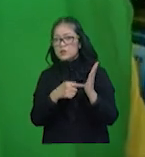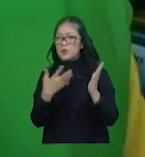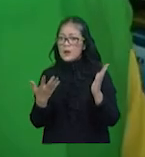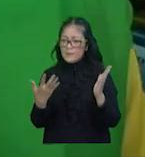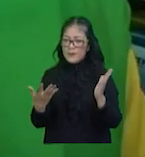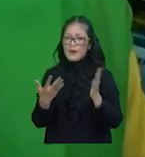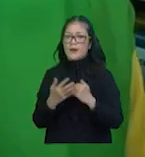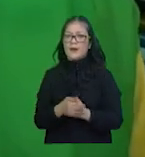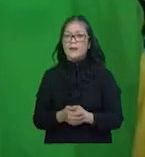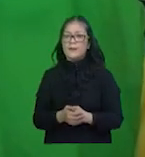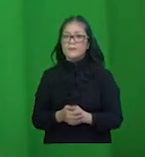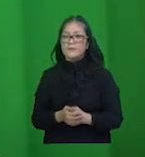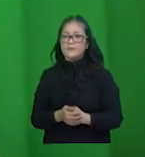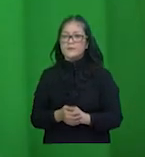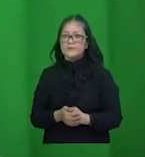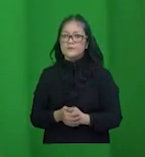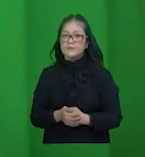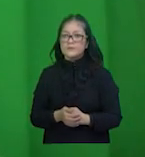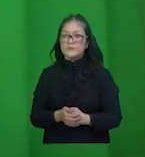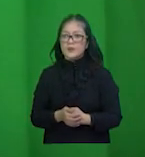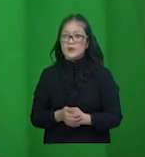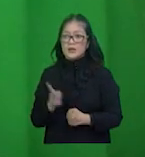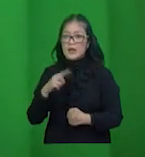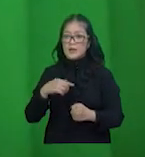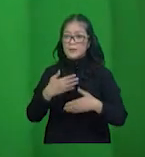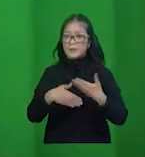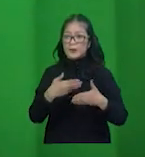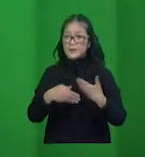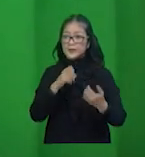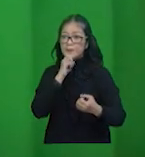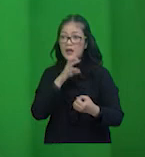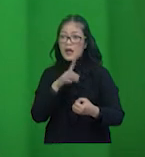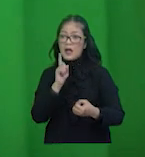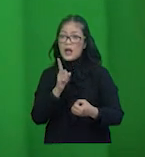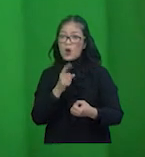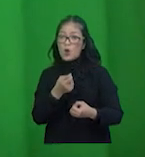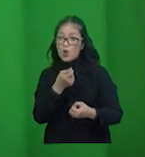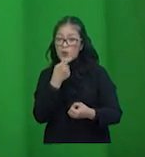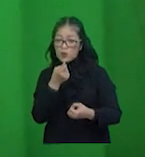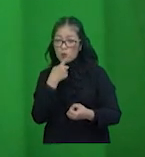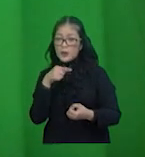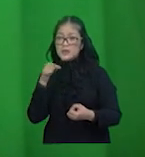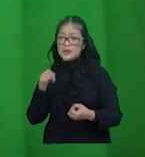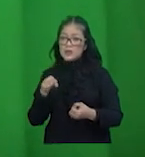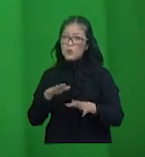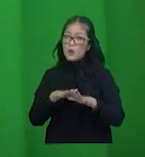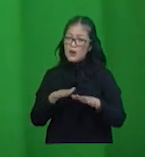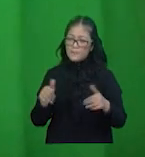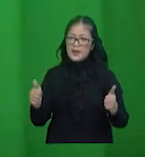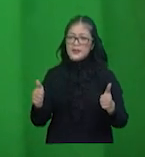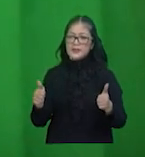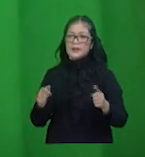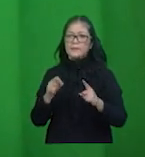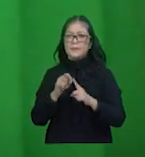pelarutnya sama enggak gitu. Dari pabriknya sudah mengkonfirmasi bahwa obat-obat tersebut terbukti aman dari PEG